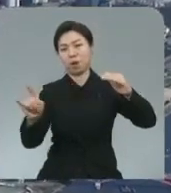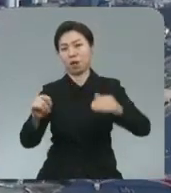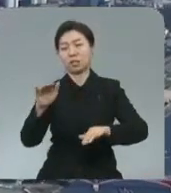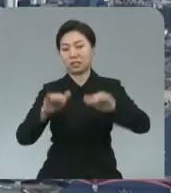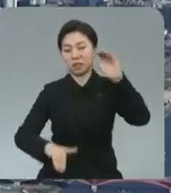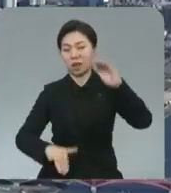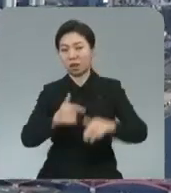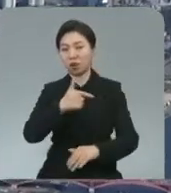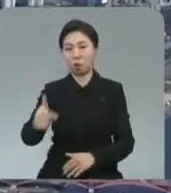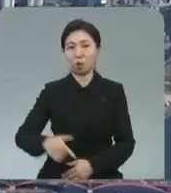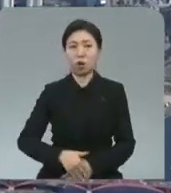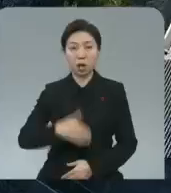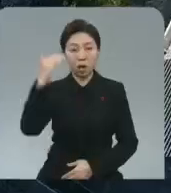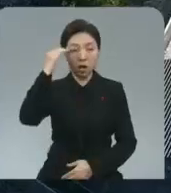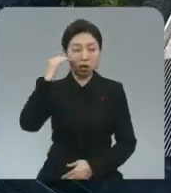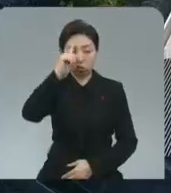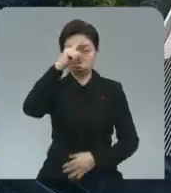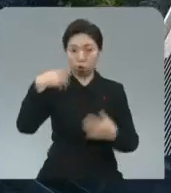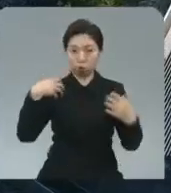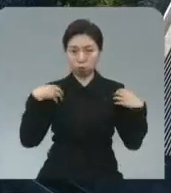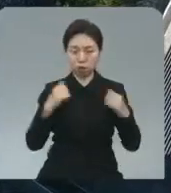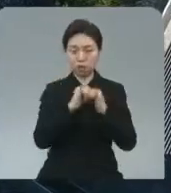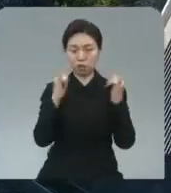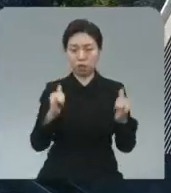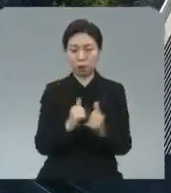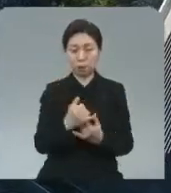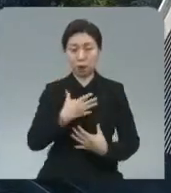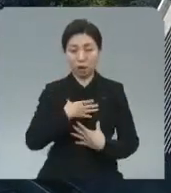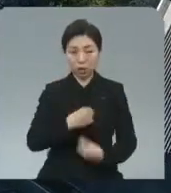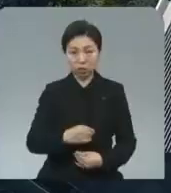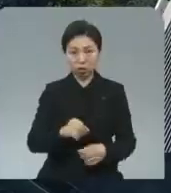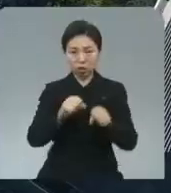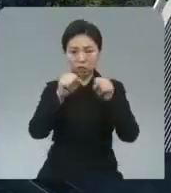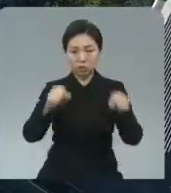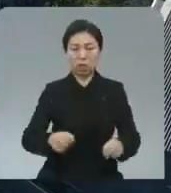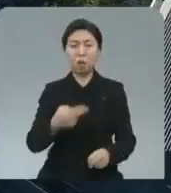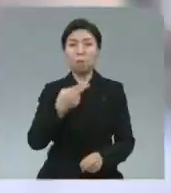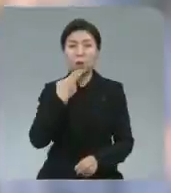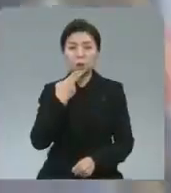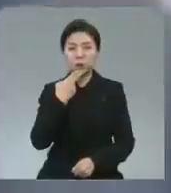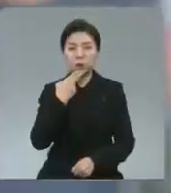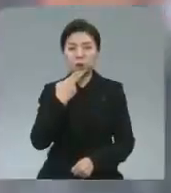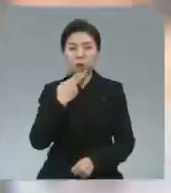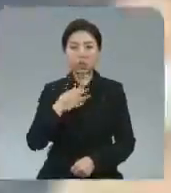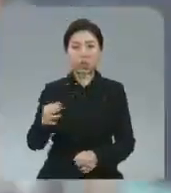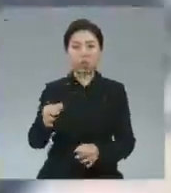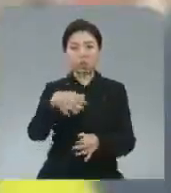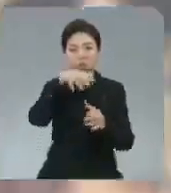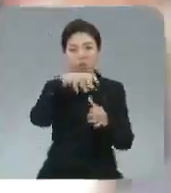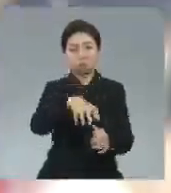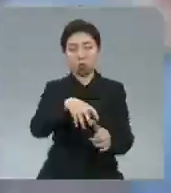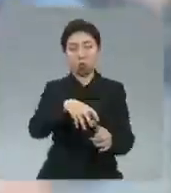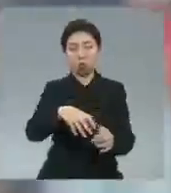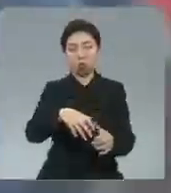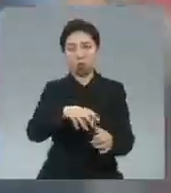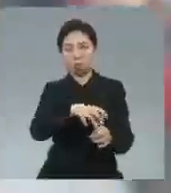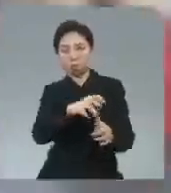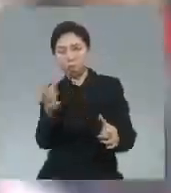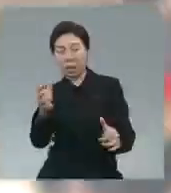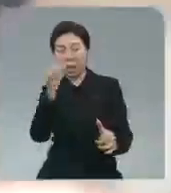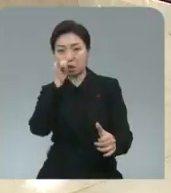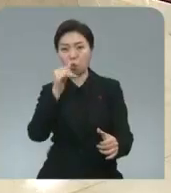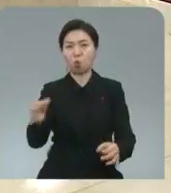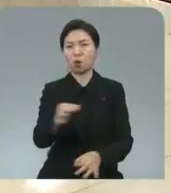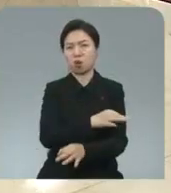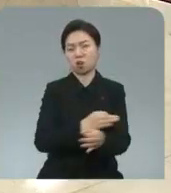2021 год 10% самых богатых жителей Республики Корея получили 46,5% общих доходов населения страны.